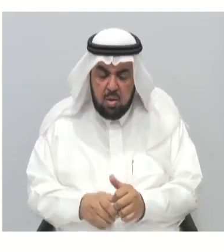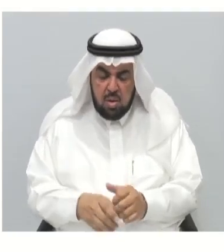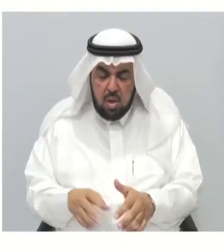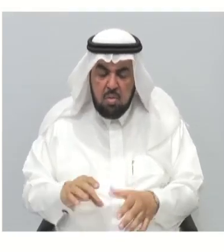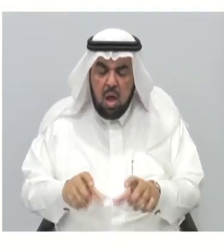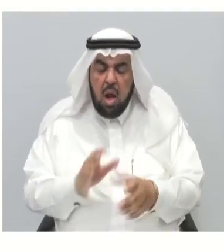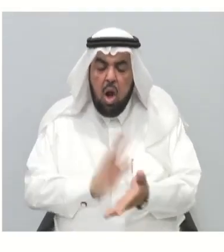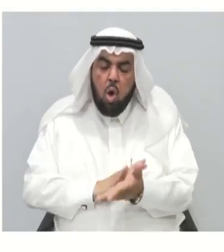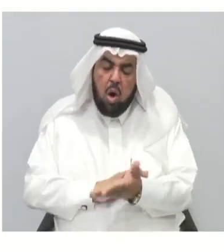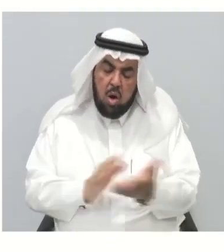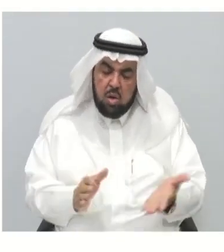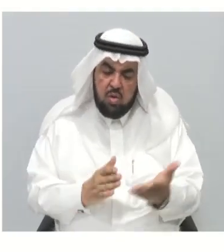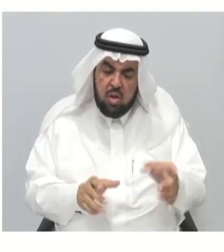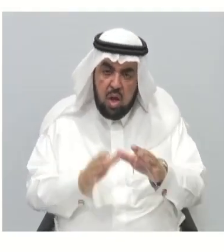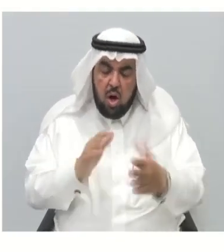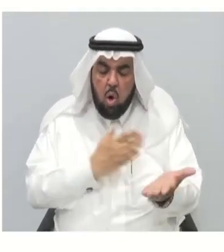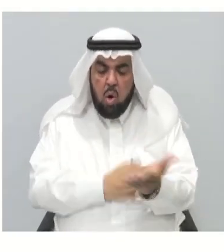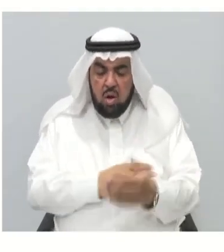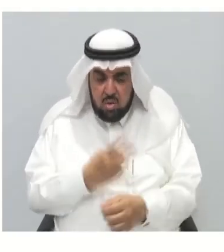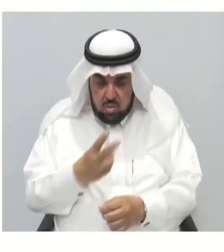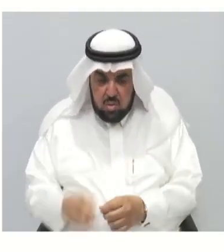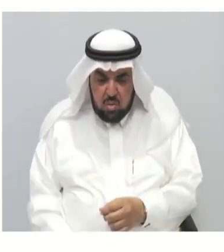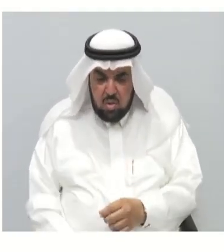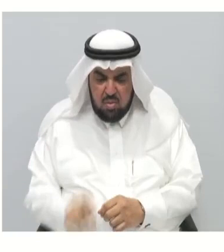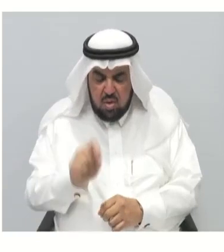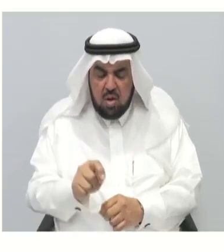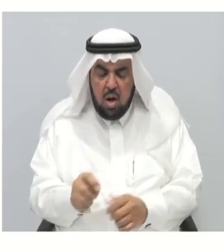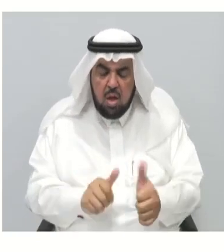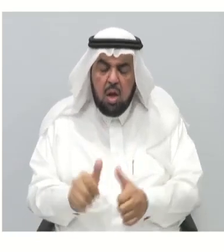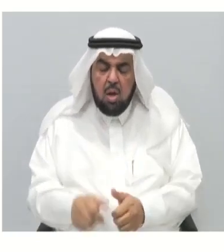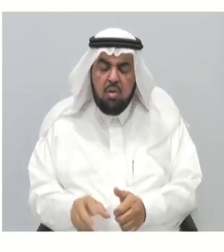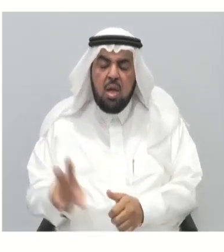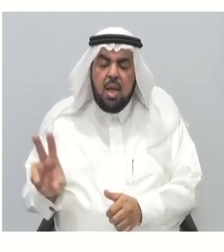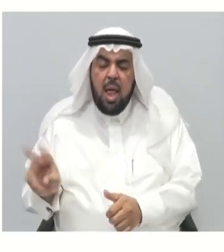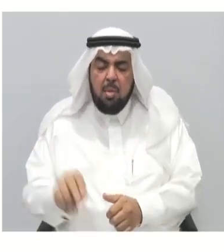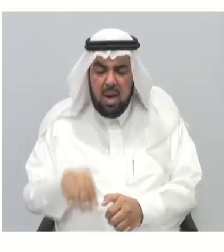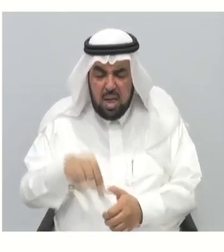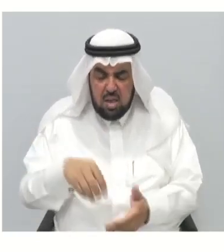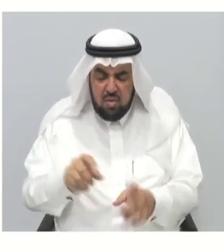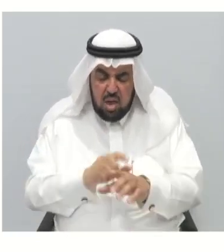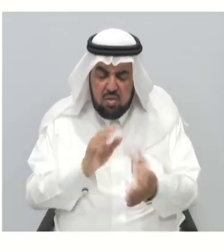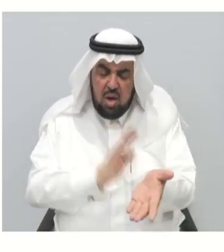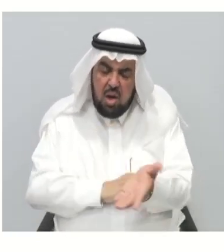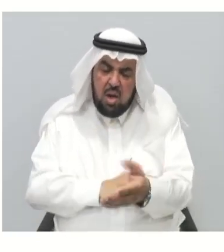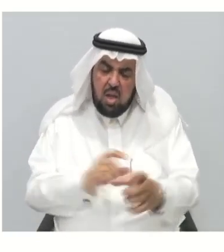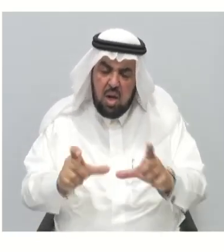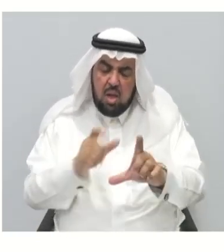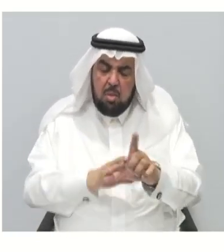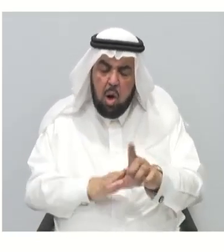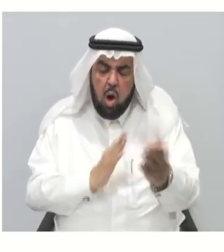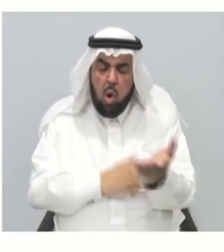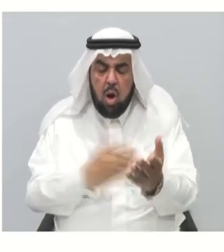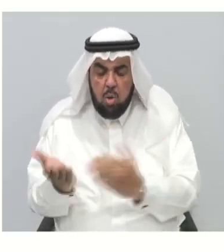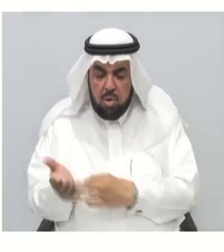راينا في اللوح الايسر في الجهه اليسار توجد ازرار التحكم في المحاكاه اسفل الزاويه اليسرى من اللوحه اليمنى